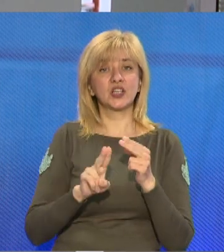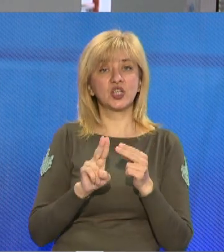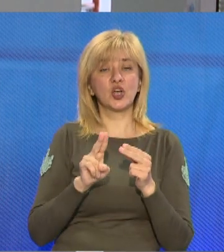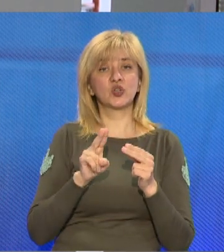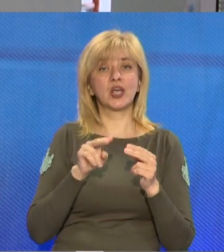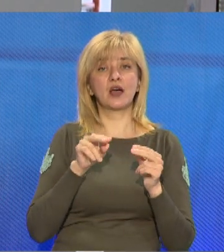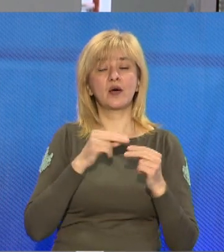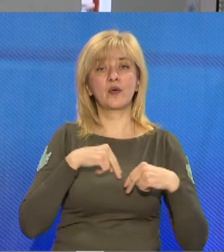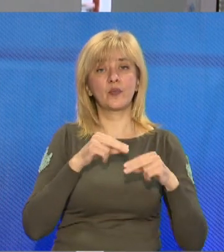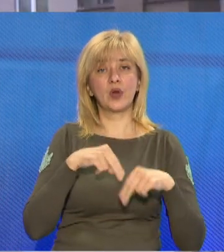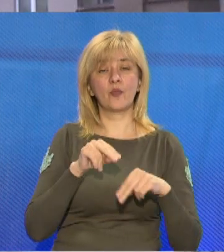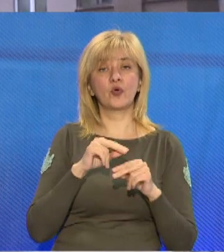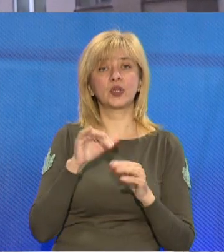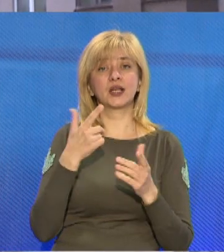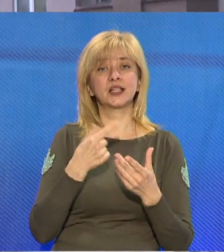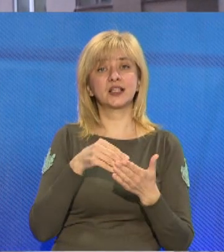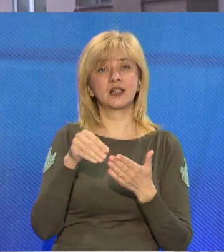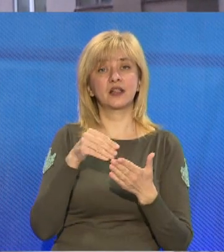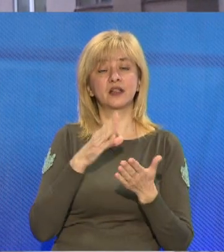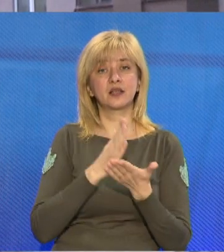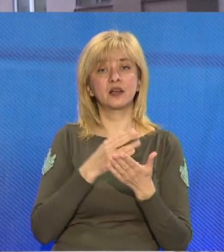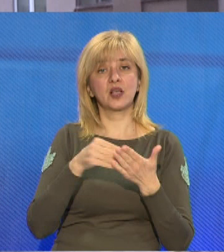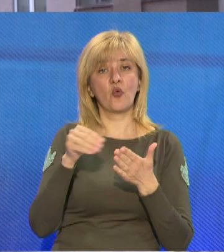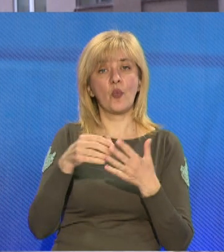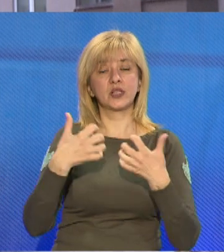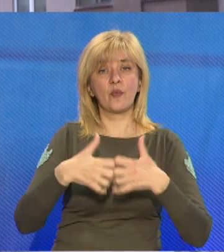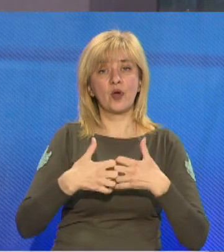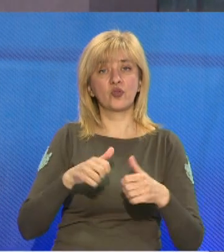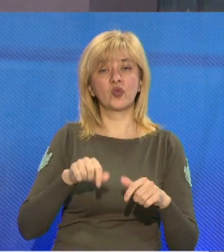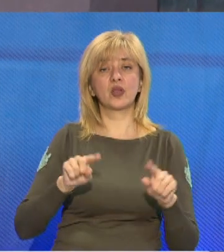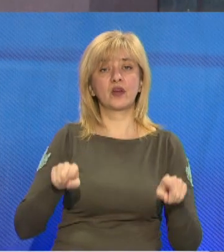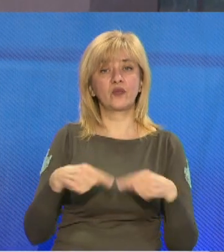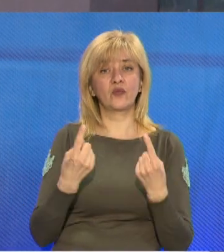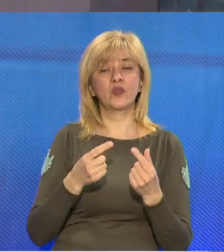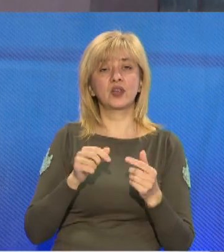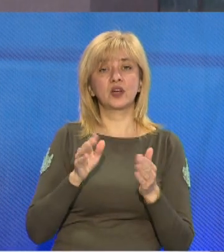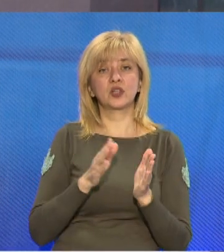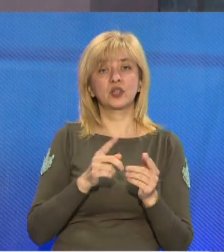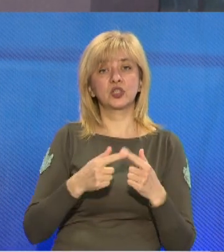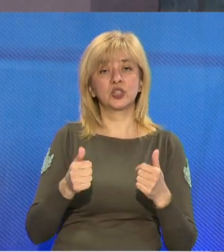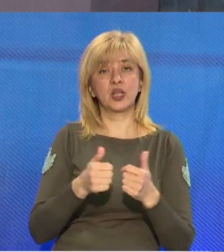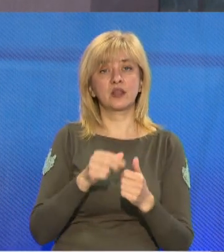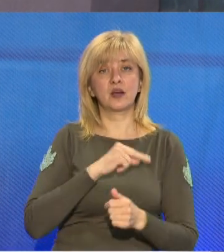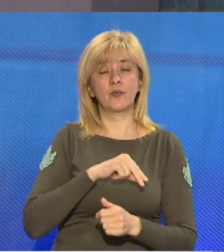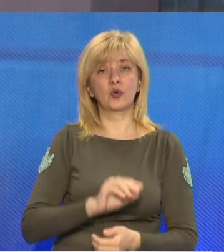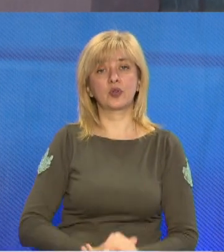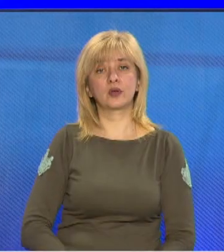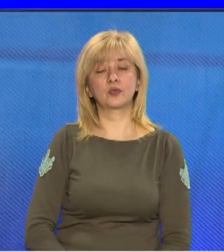где закупка обсталявання, формируется штат работников. Параллельно у микрорайоне узводится средняя школа.